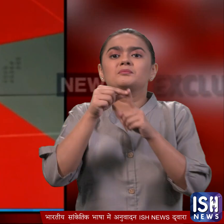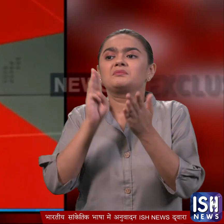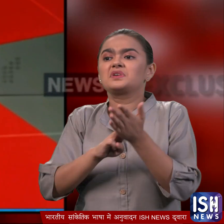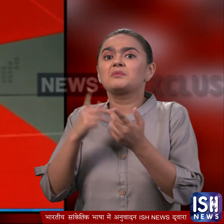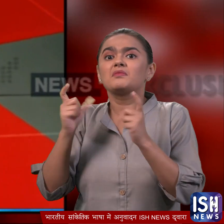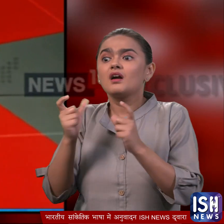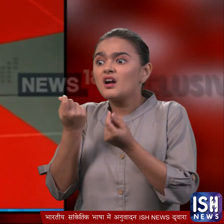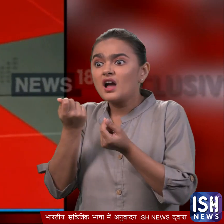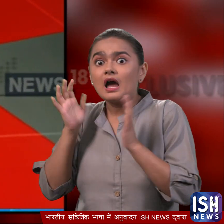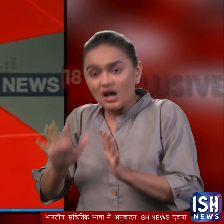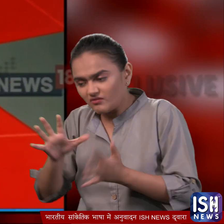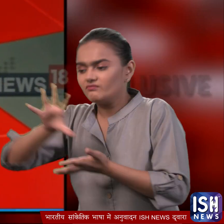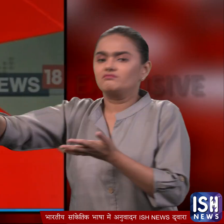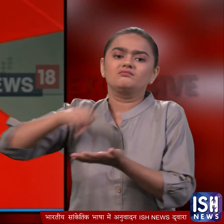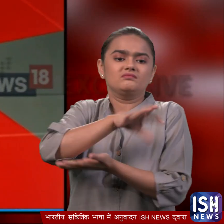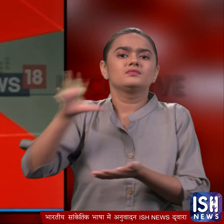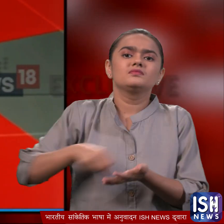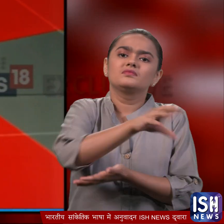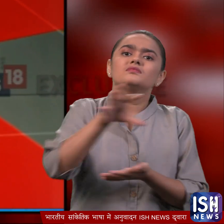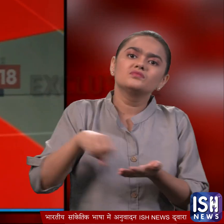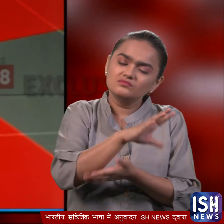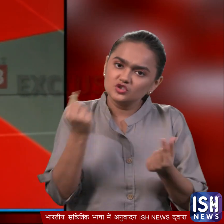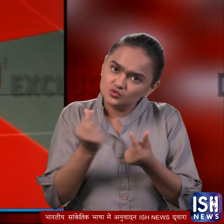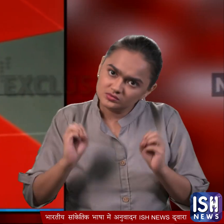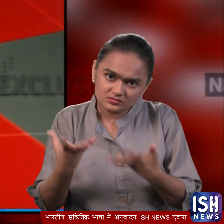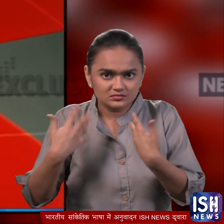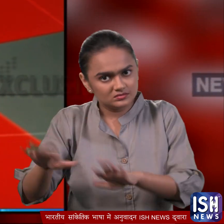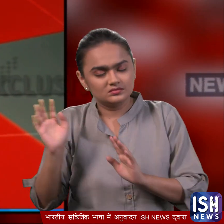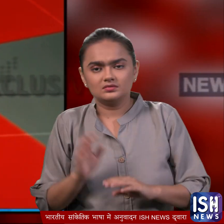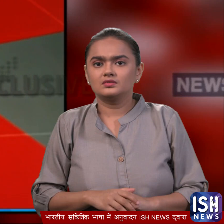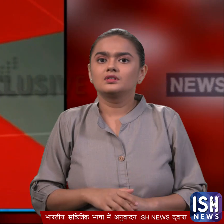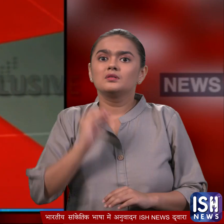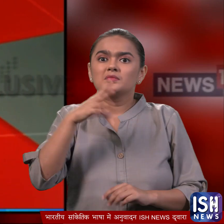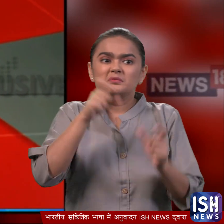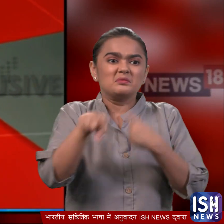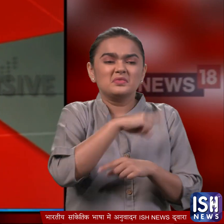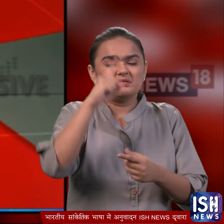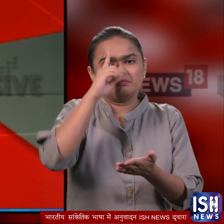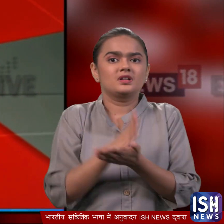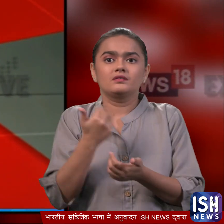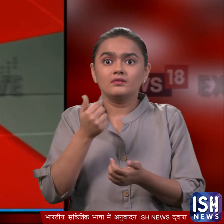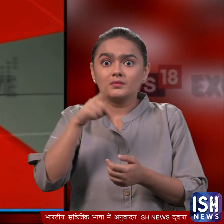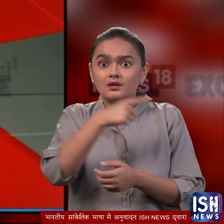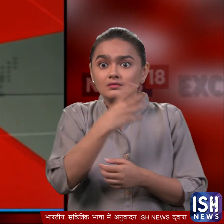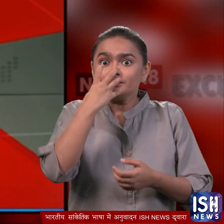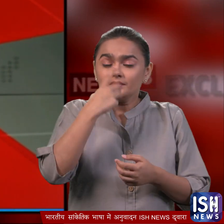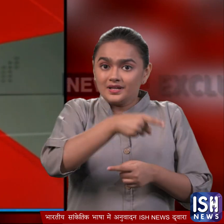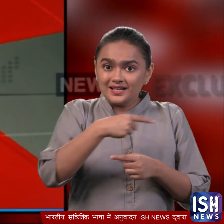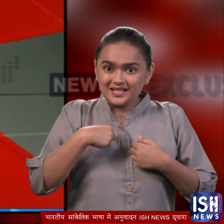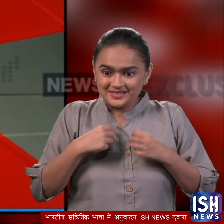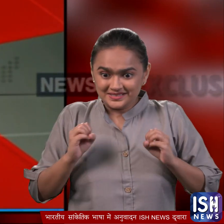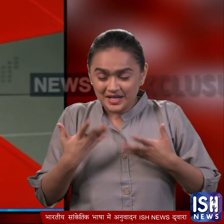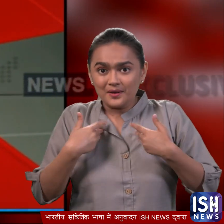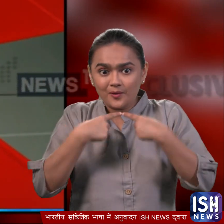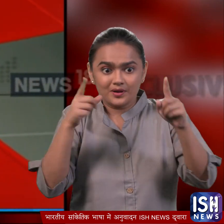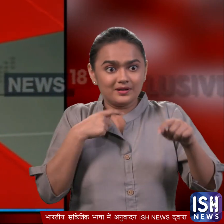मोदी ने पीएम केयर्स फंड से ही हर जिले में ऑक्सीजन प्लांट बनाने का ऐलान किया था, जिस पर विपक्ष को भरोसा नहीं था। लेकिन पीएम मोदी ने जब